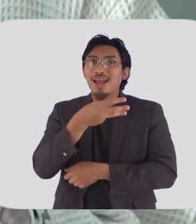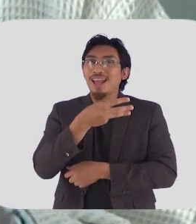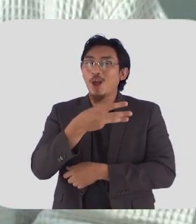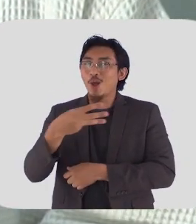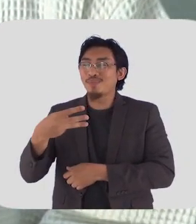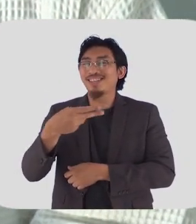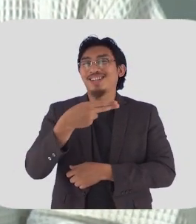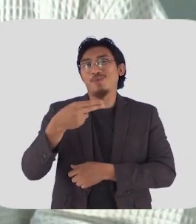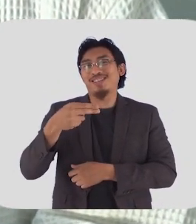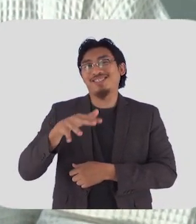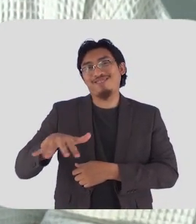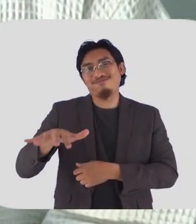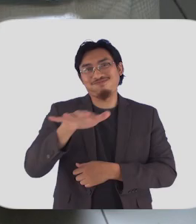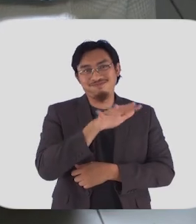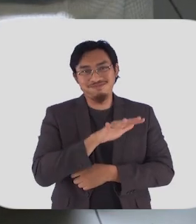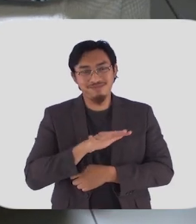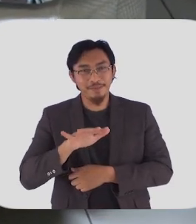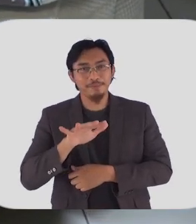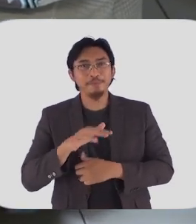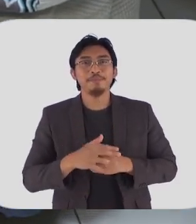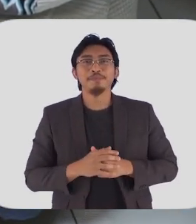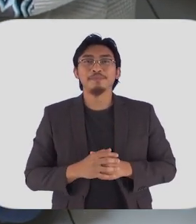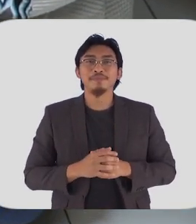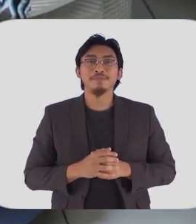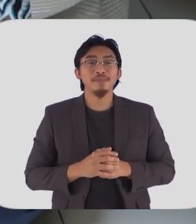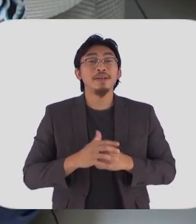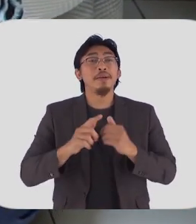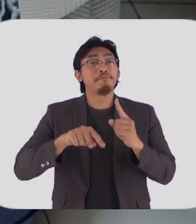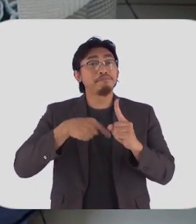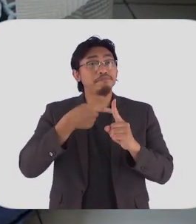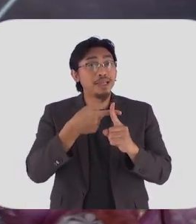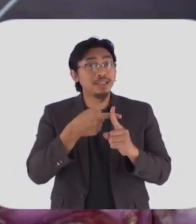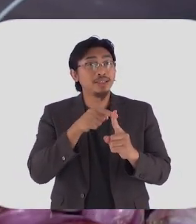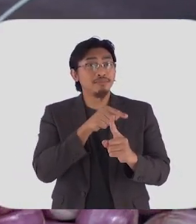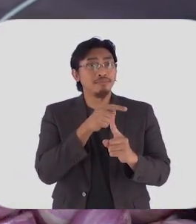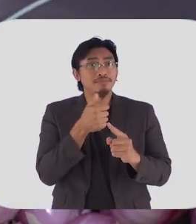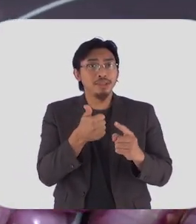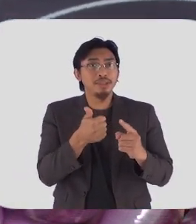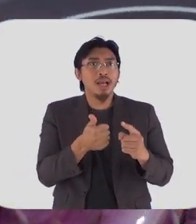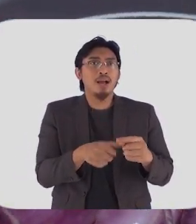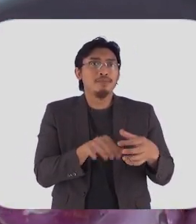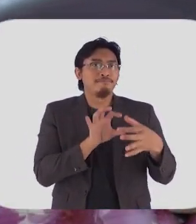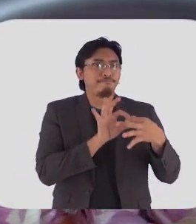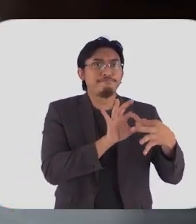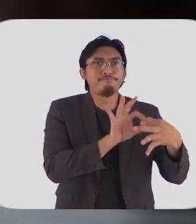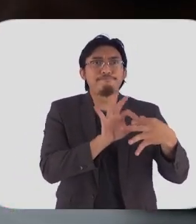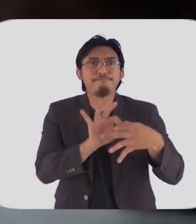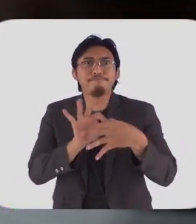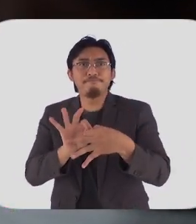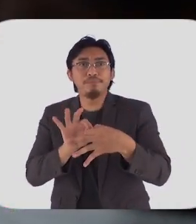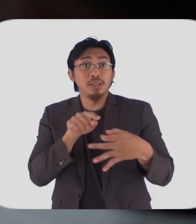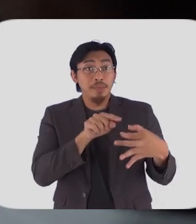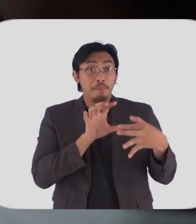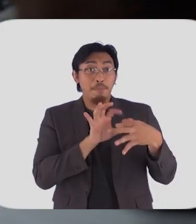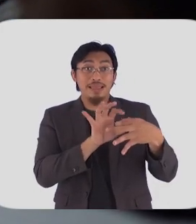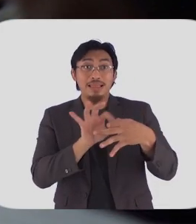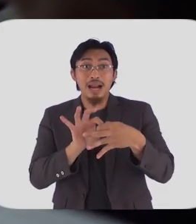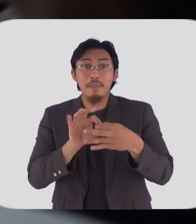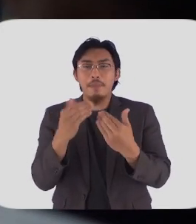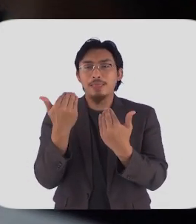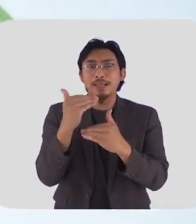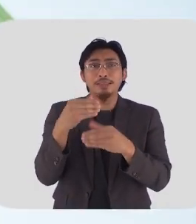termasuknya ya pendukung ekonomi di Indonesia ini ketika krisis, kemudian juga tentang